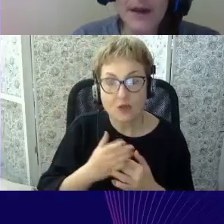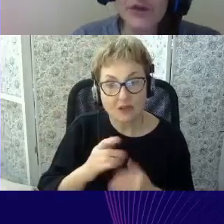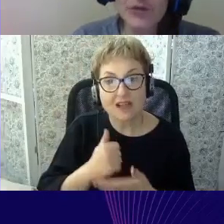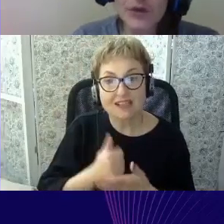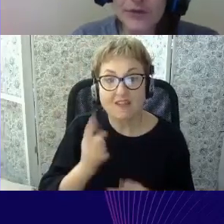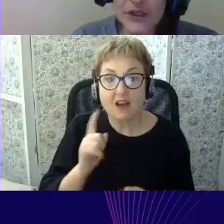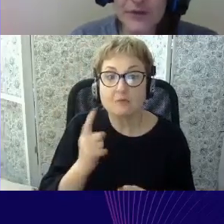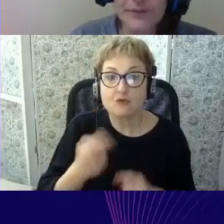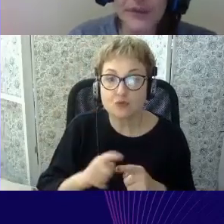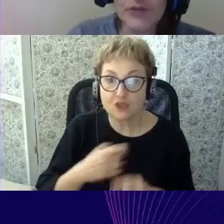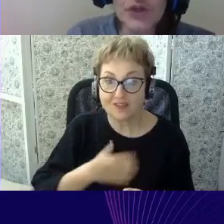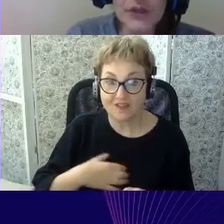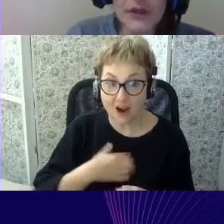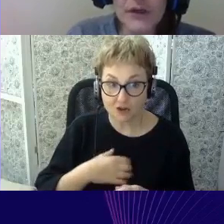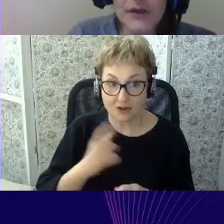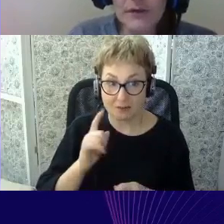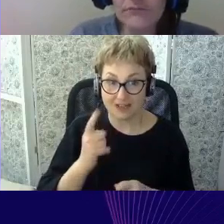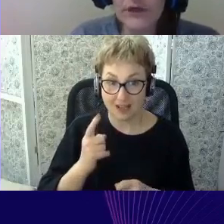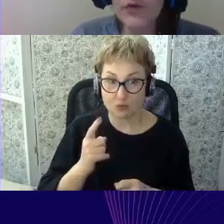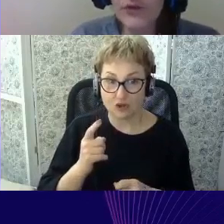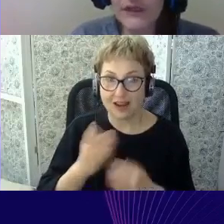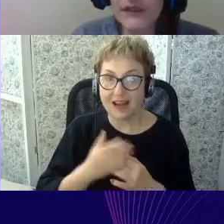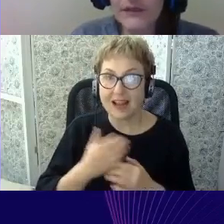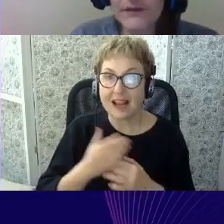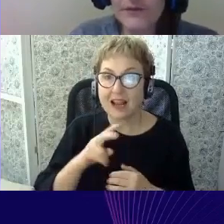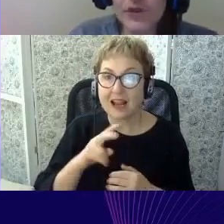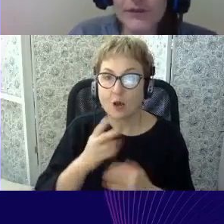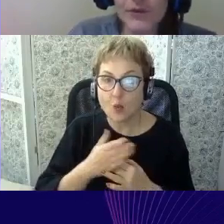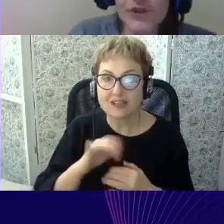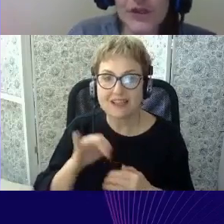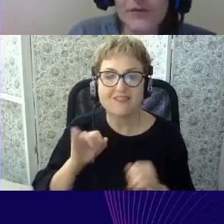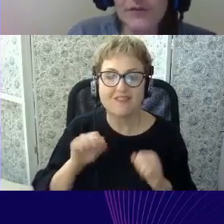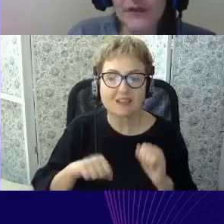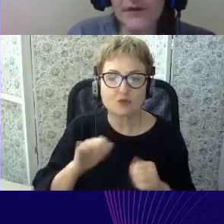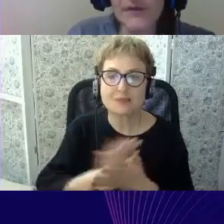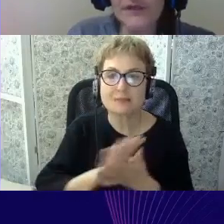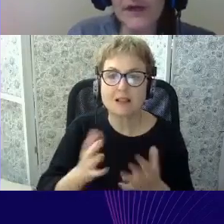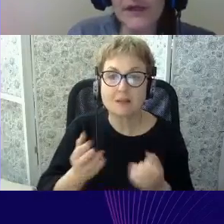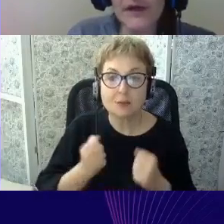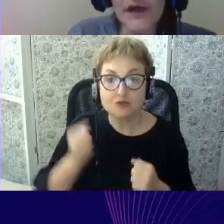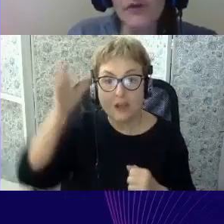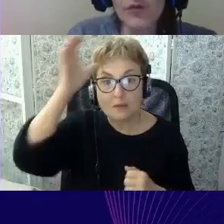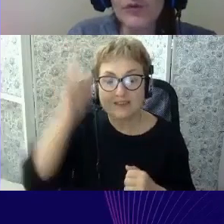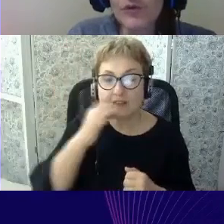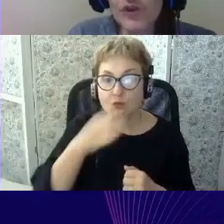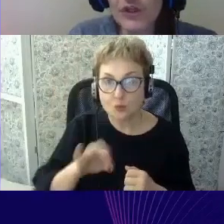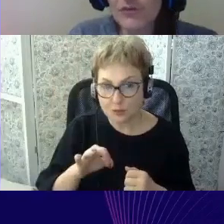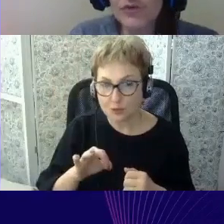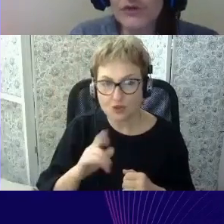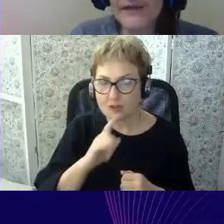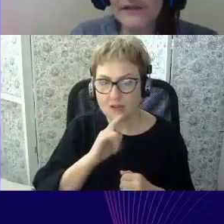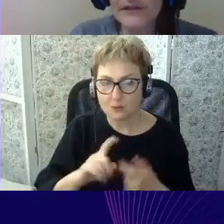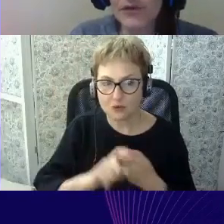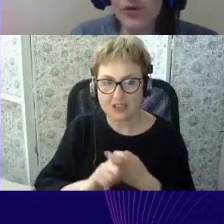основаниях. Почему это важно? Потому что льготы и возможность получения бесплатного образования в любом случае